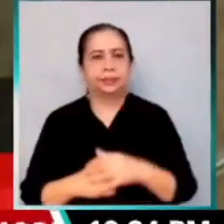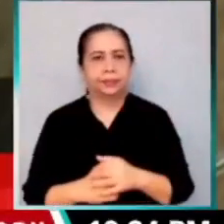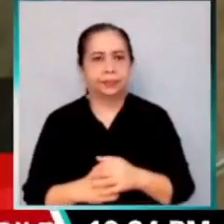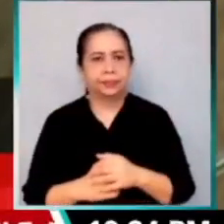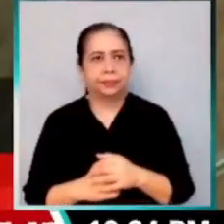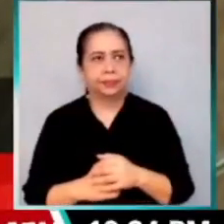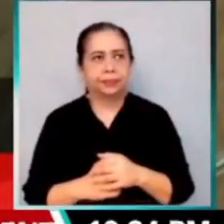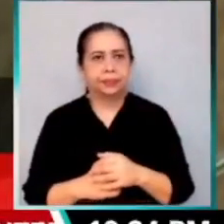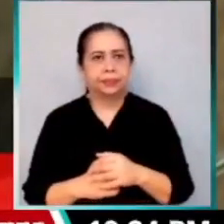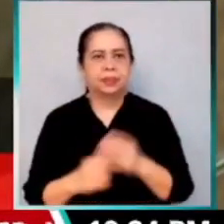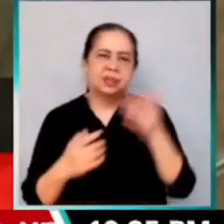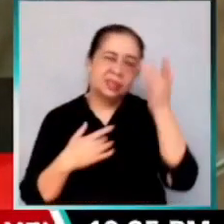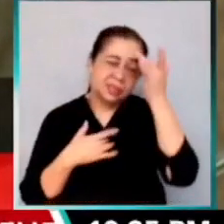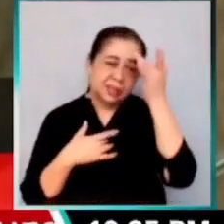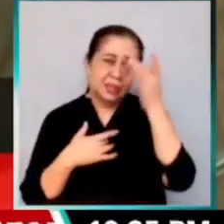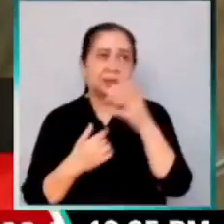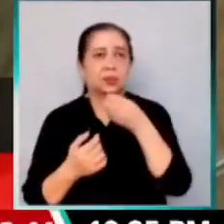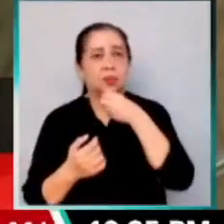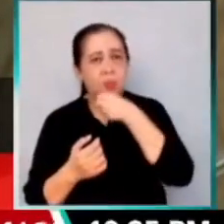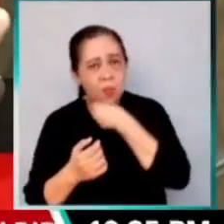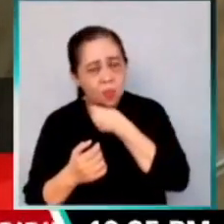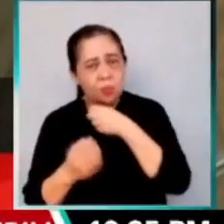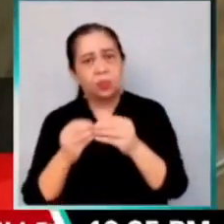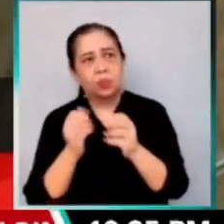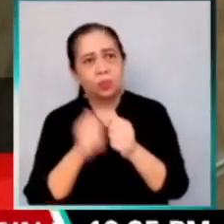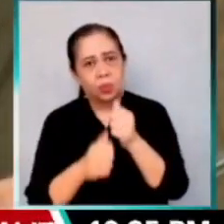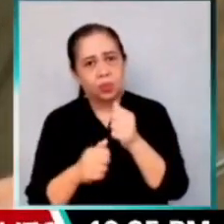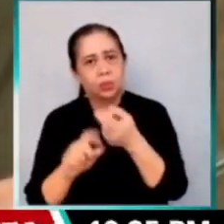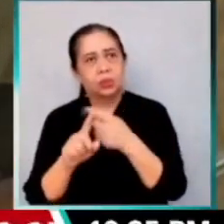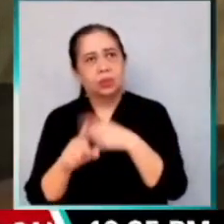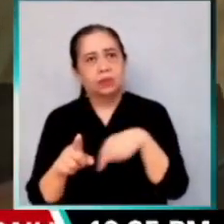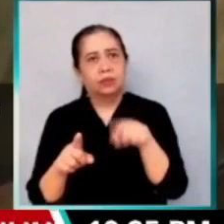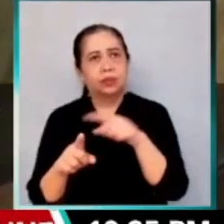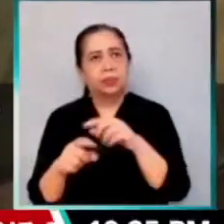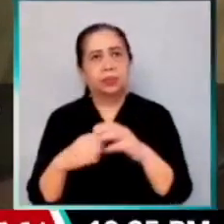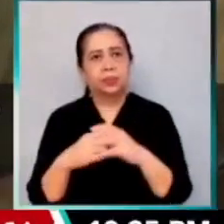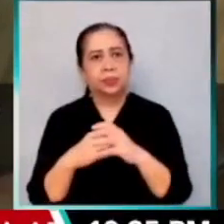sickness, mostly naman nanggagaling sa ano yan, sa